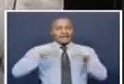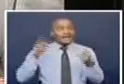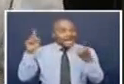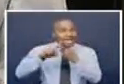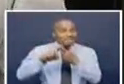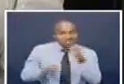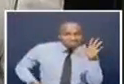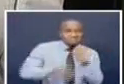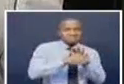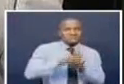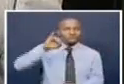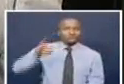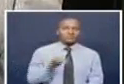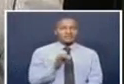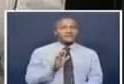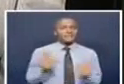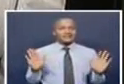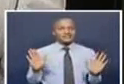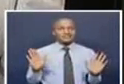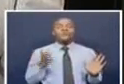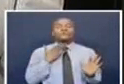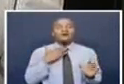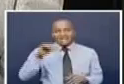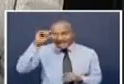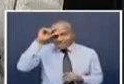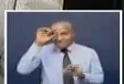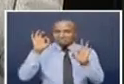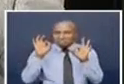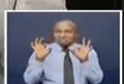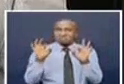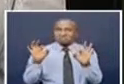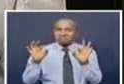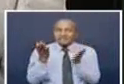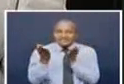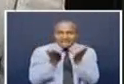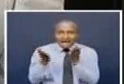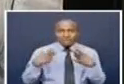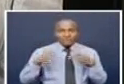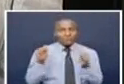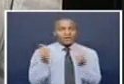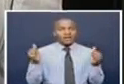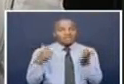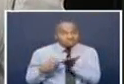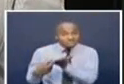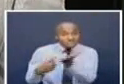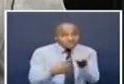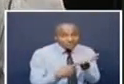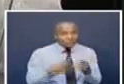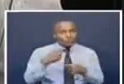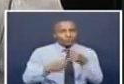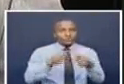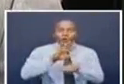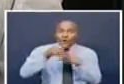ndipo sasa tuwe na serikali ambayo inahudumia watu. Kwa hivyo mazungumzo yanaendelea na mimi nafurahia kwa sababu wote